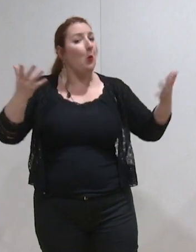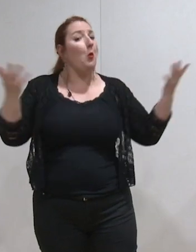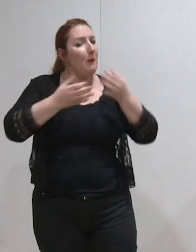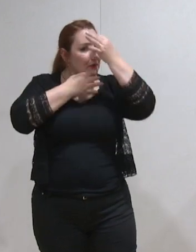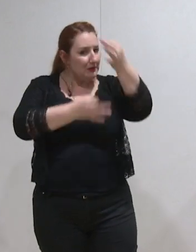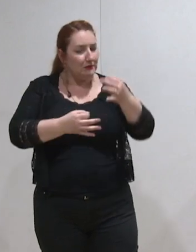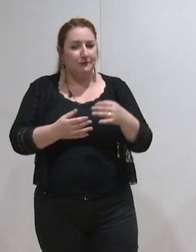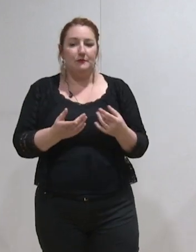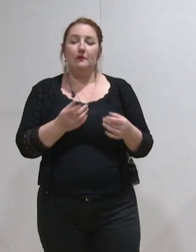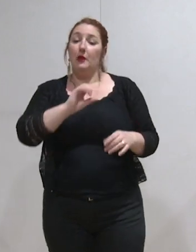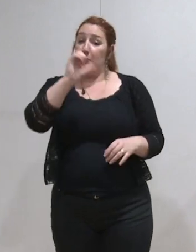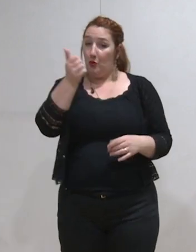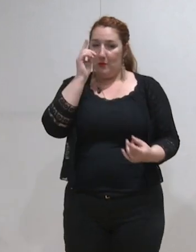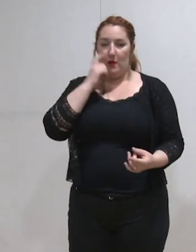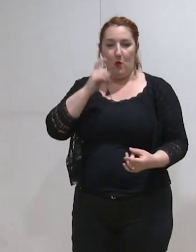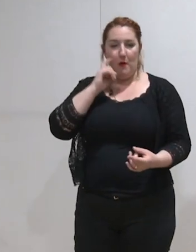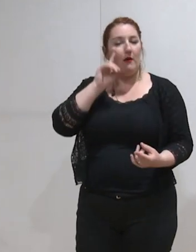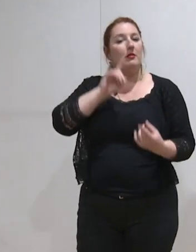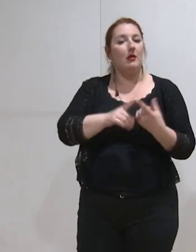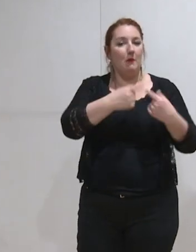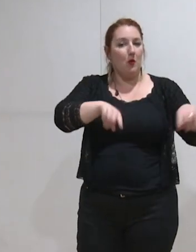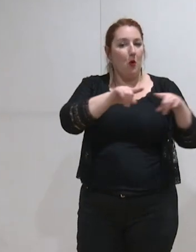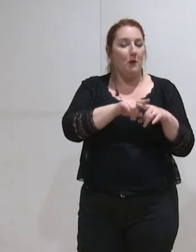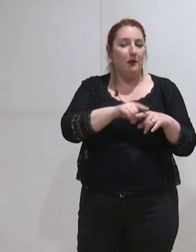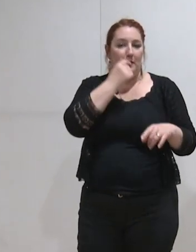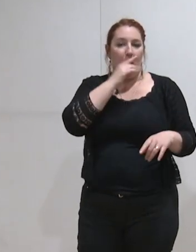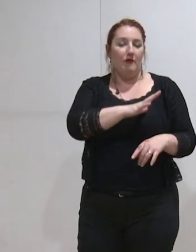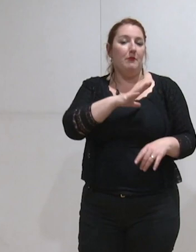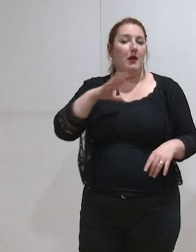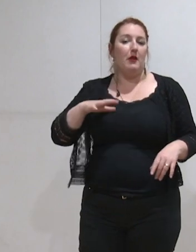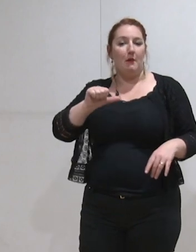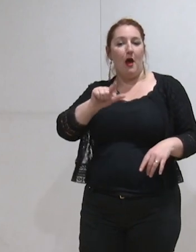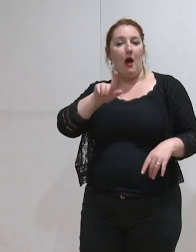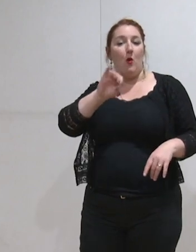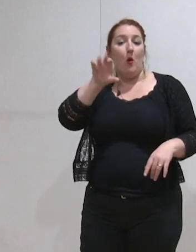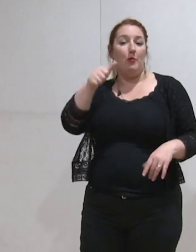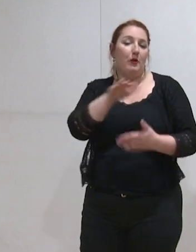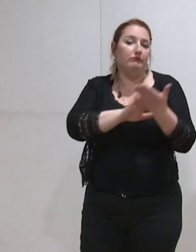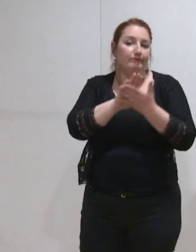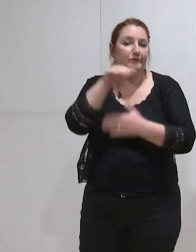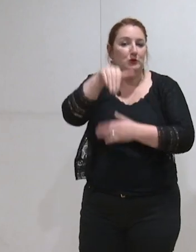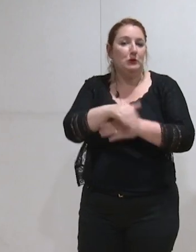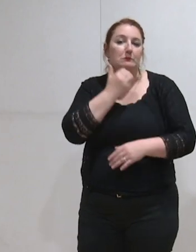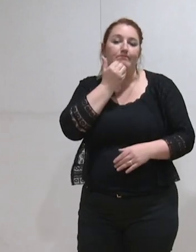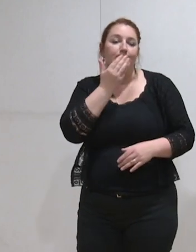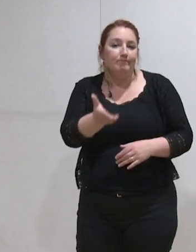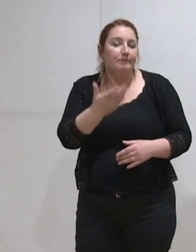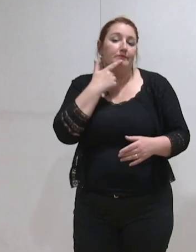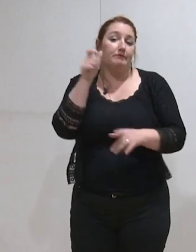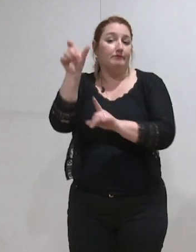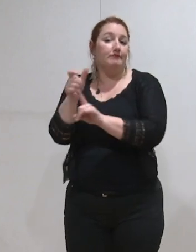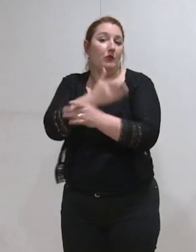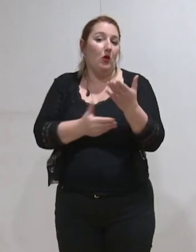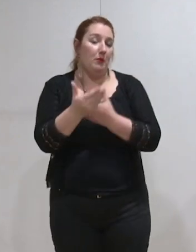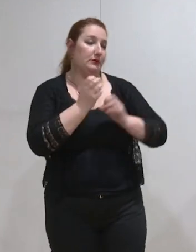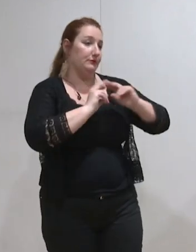comité d'avis dans lequel siège pour notre groupe anoucha gooban qui est excusé ce soir ce comité devait être et c'est comme cela